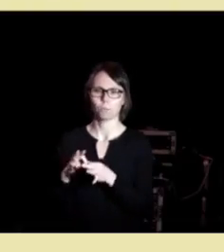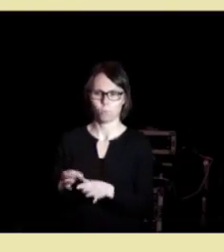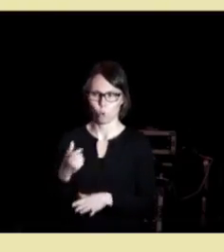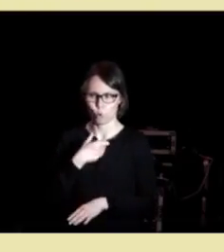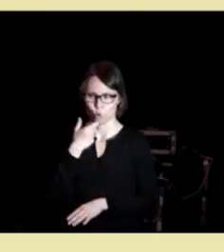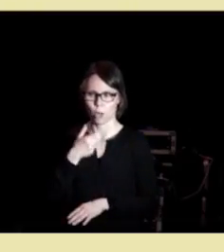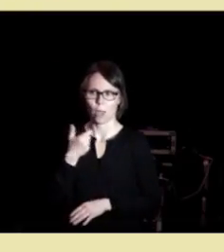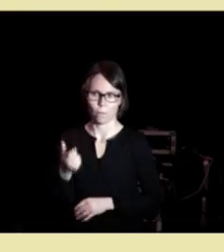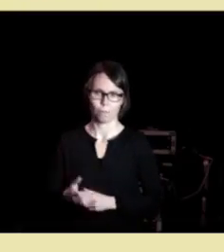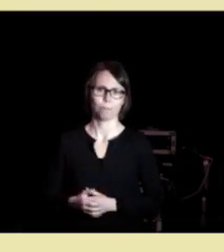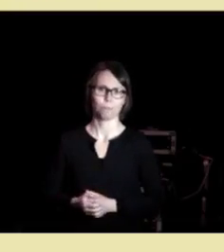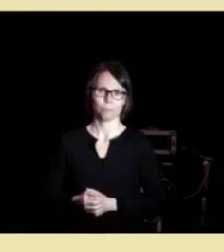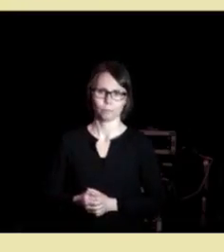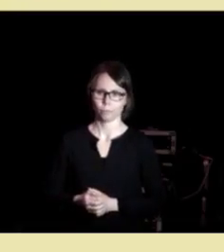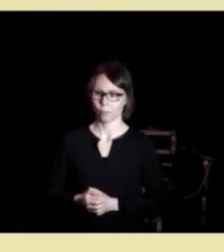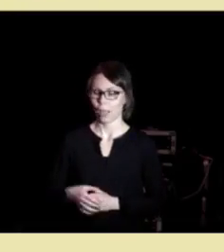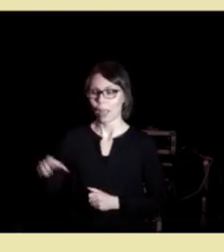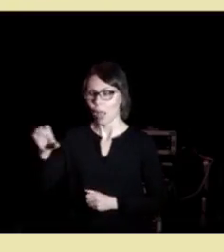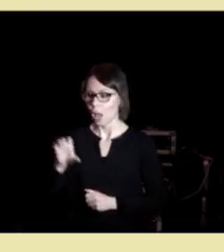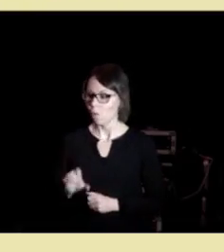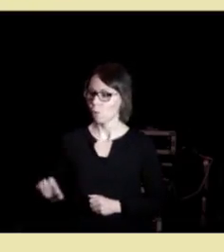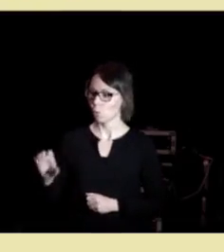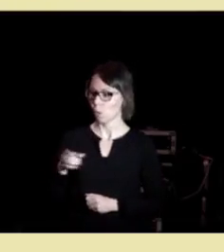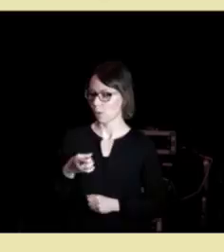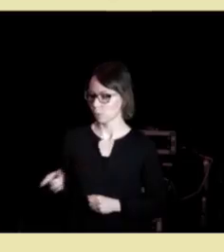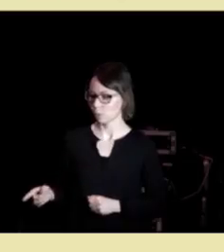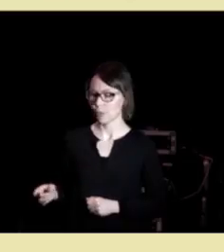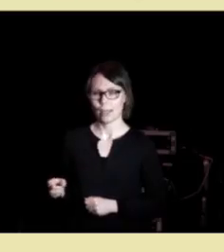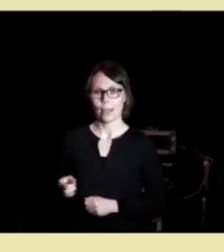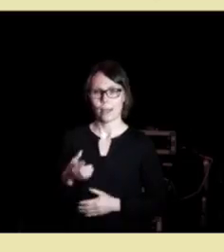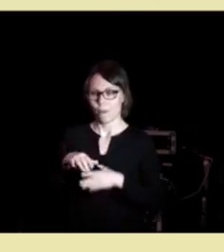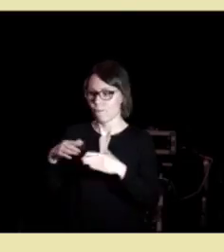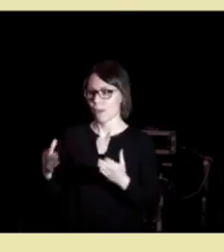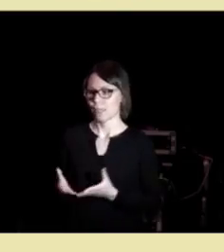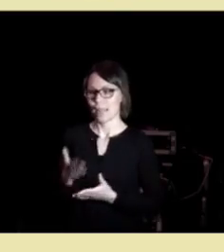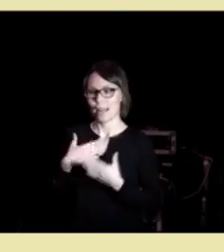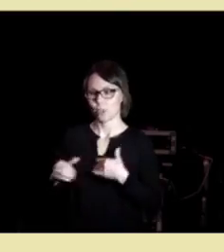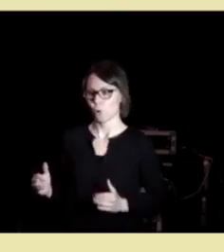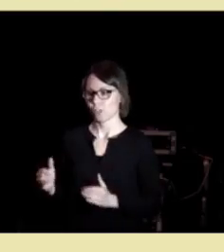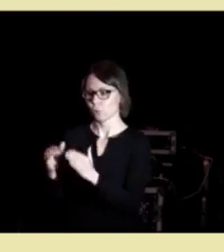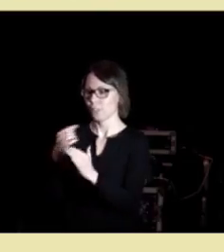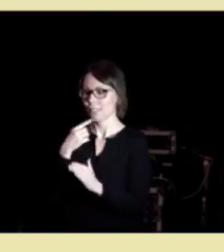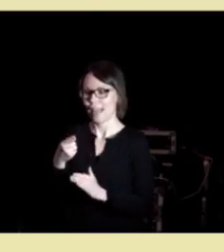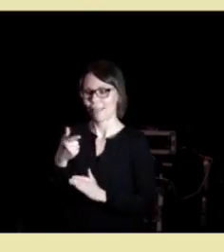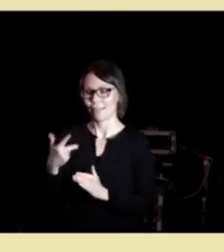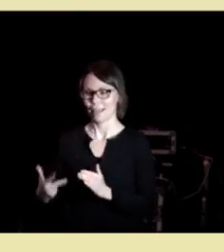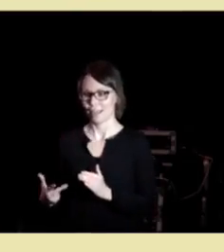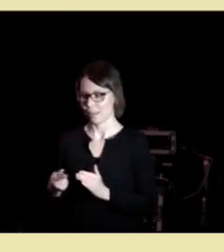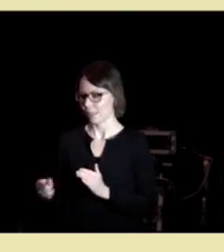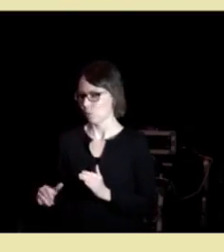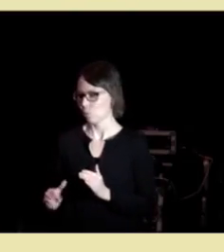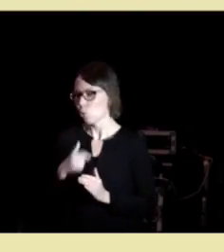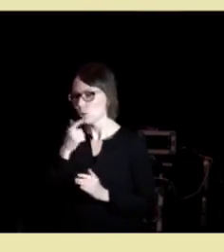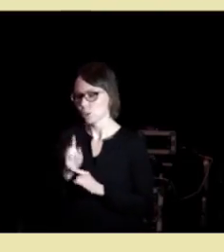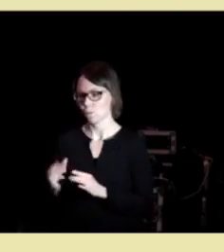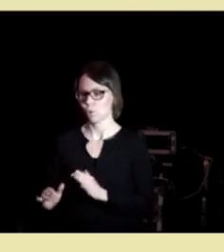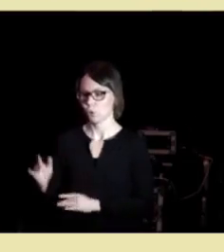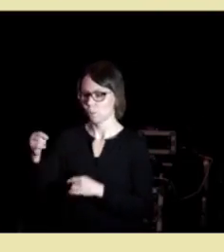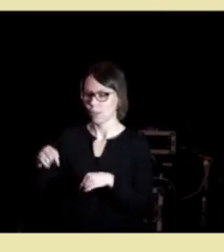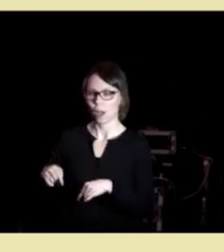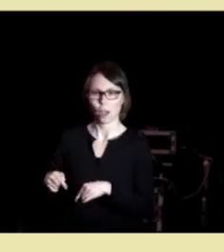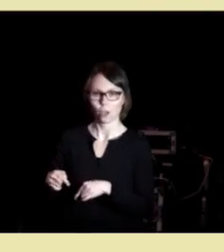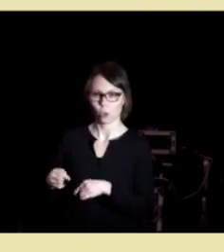unge. I Europa så sier Verdens helseorganisasjon at 1/3 av de unge som vokser opp er utsatt